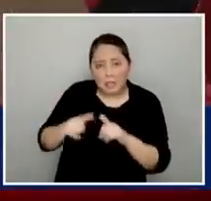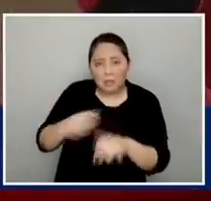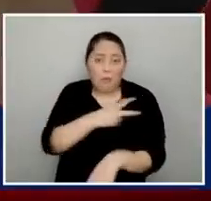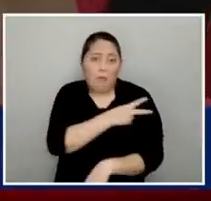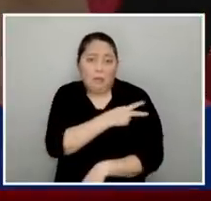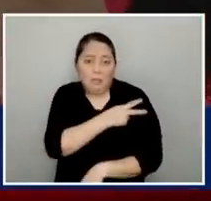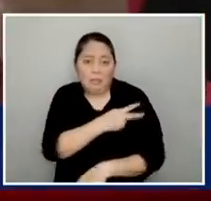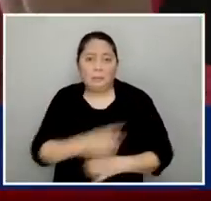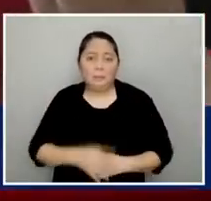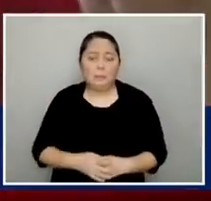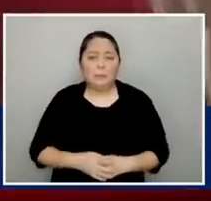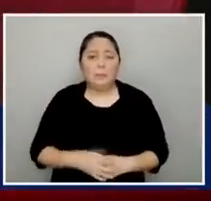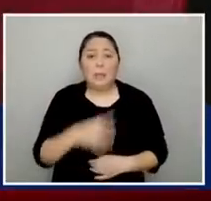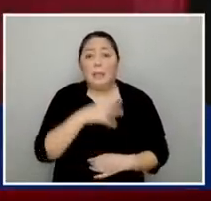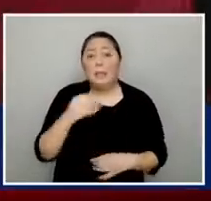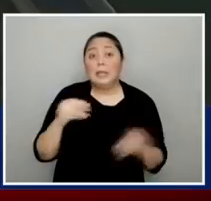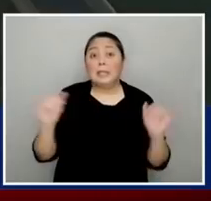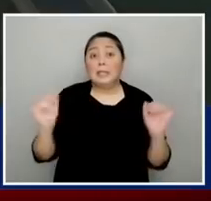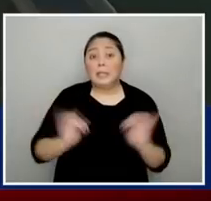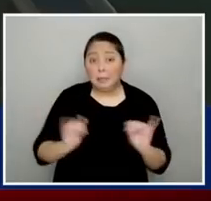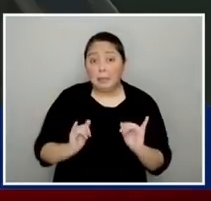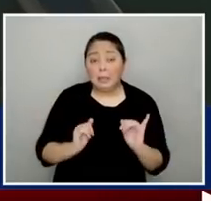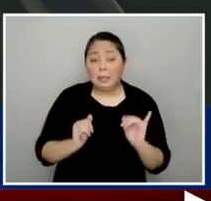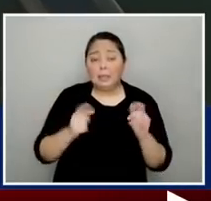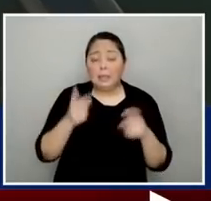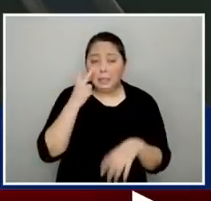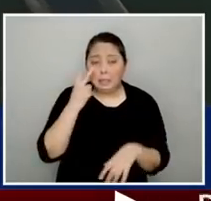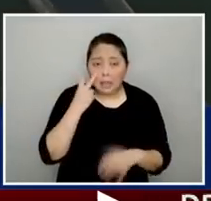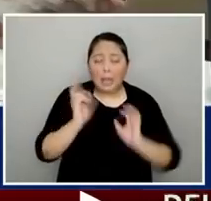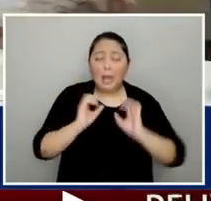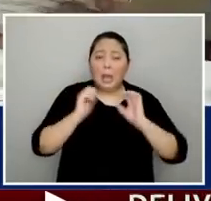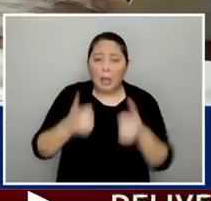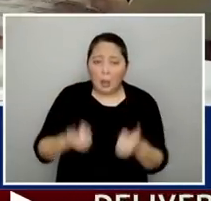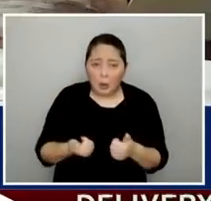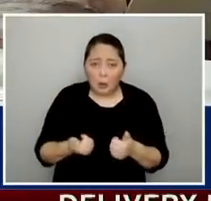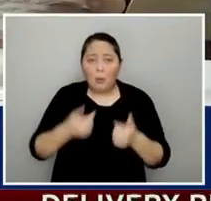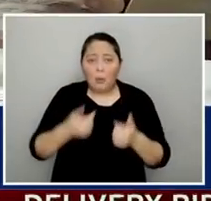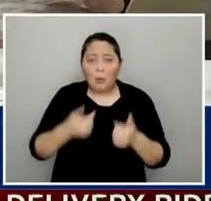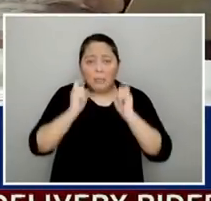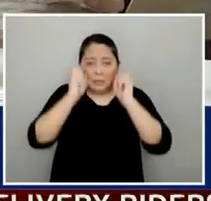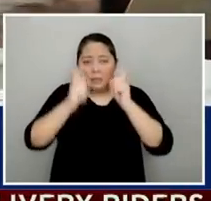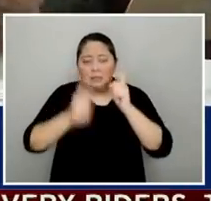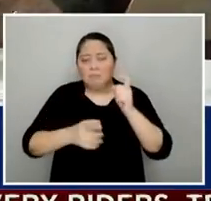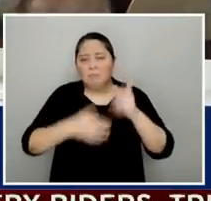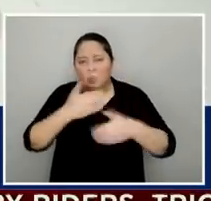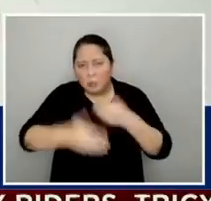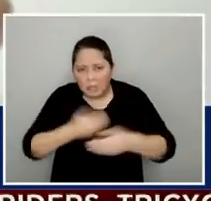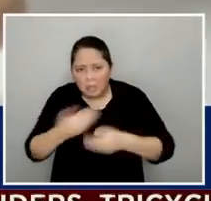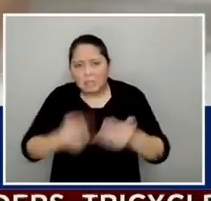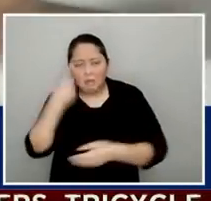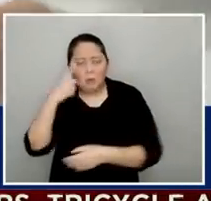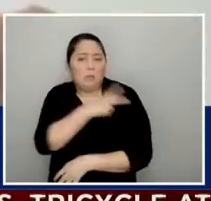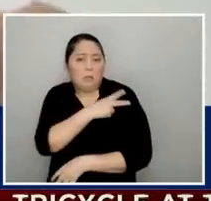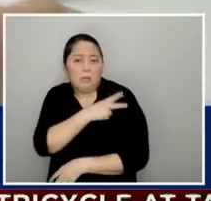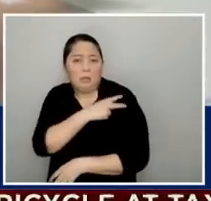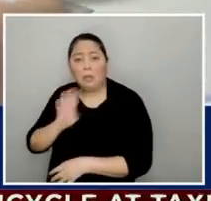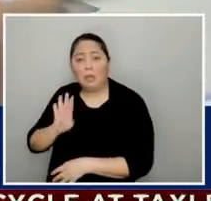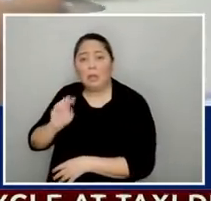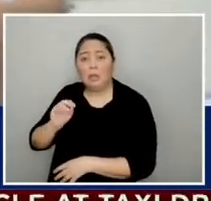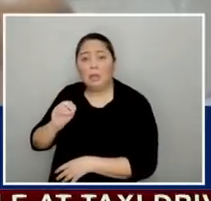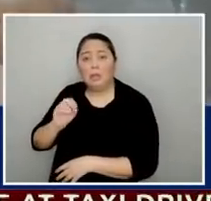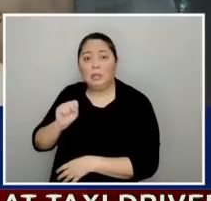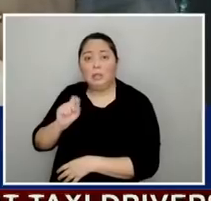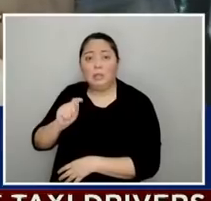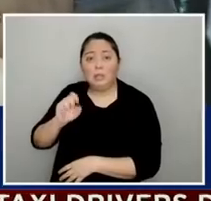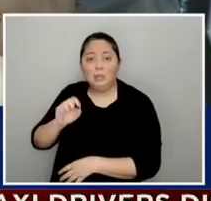pabilisin ang rollout ng primary COVID vaccine series at booster sa bansa. Kasama rito ang paglalagay ng taning sa visa ng vaccination